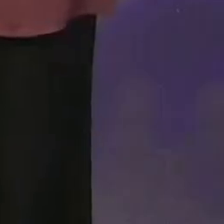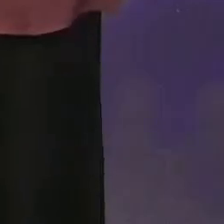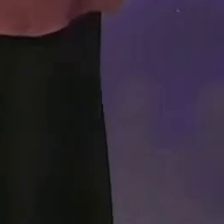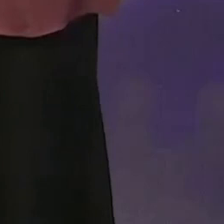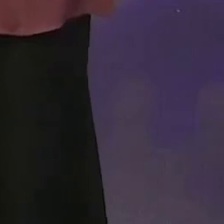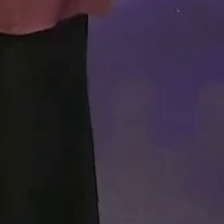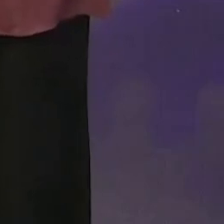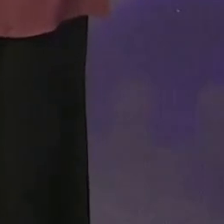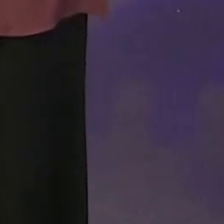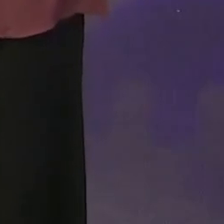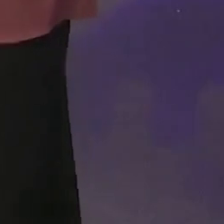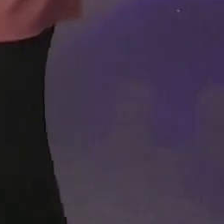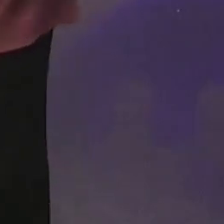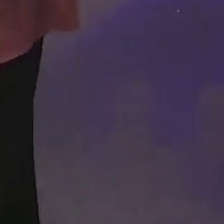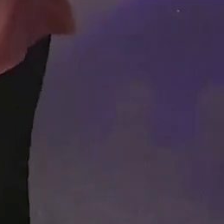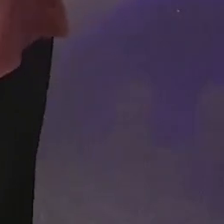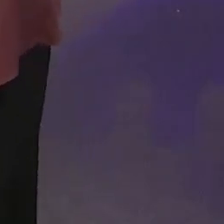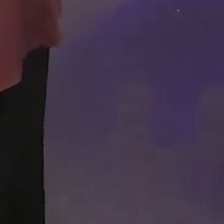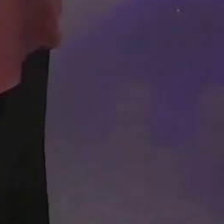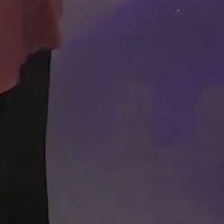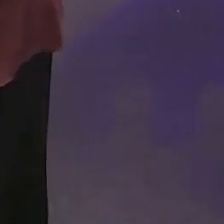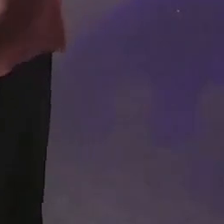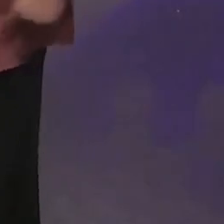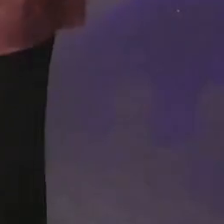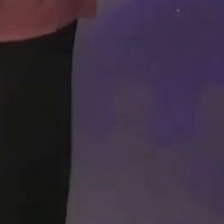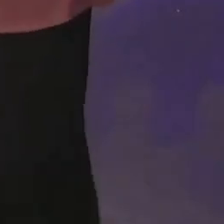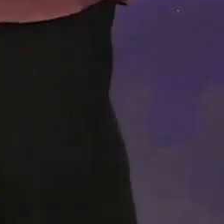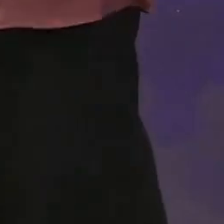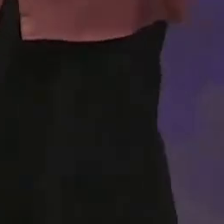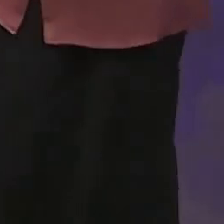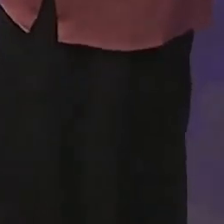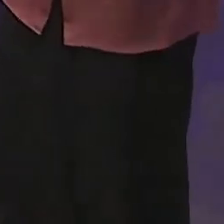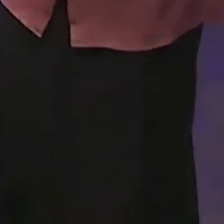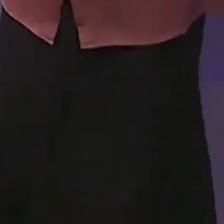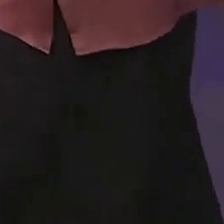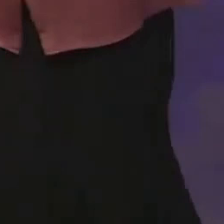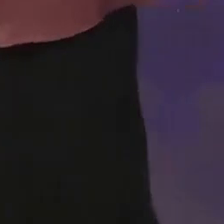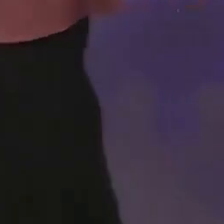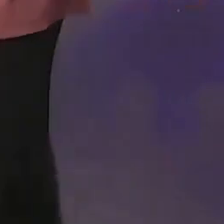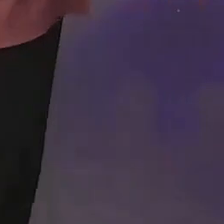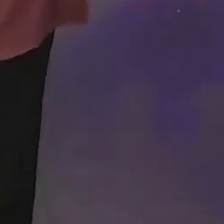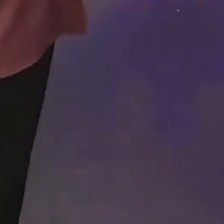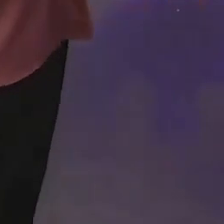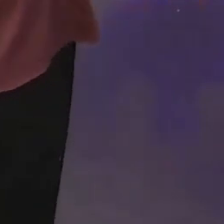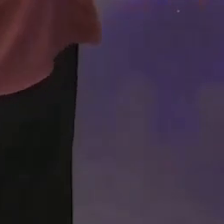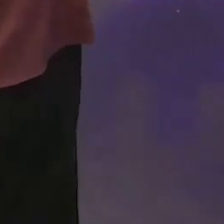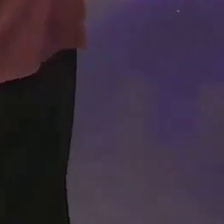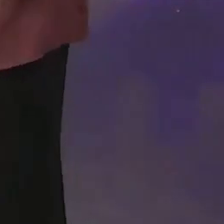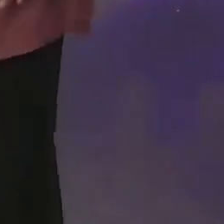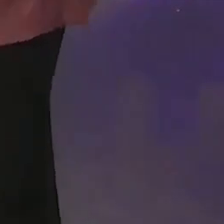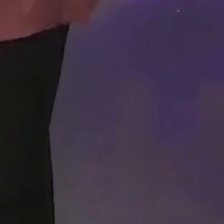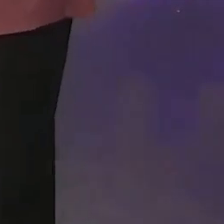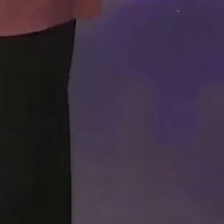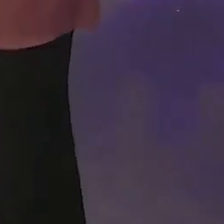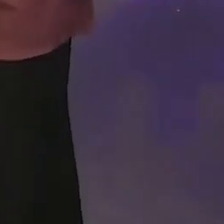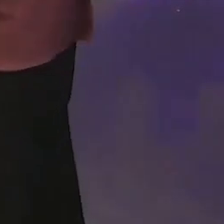Kalau rasa gembira, petik jari. Kalau rasa gembira, petik jari.